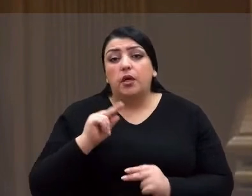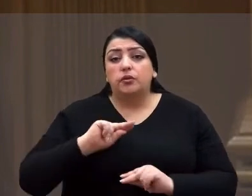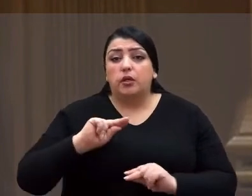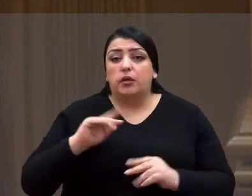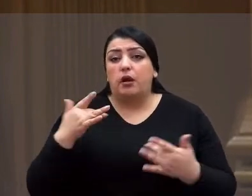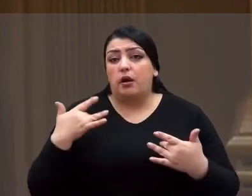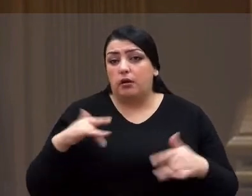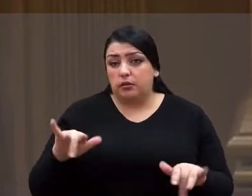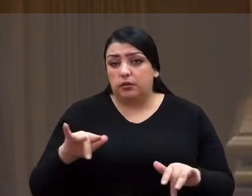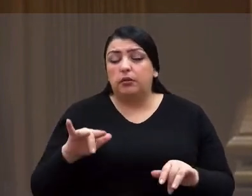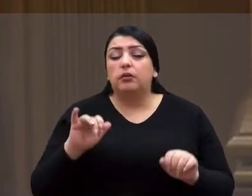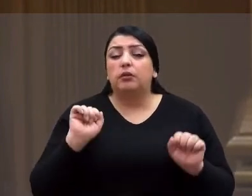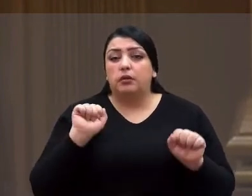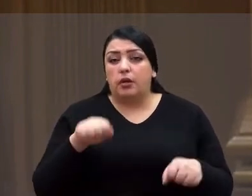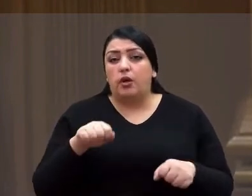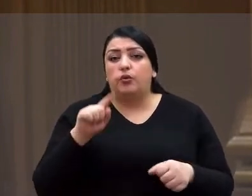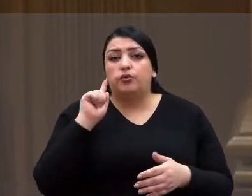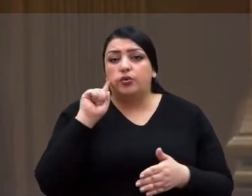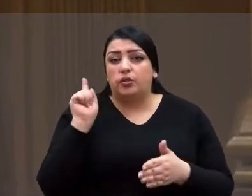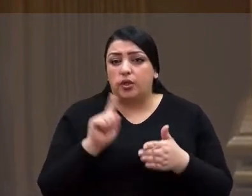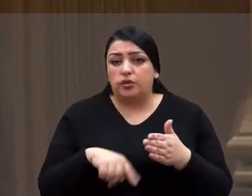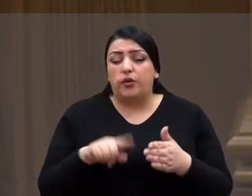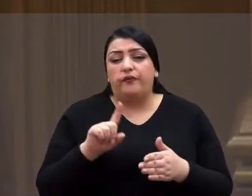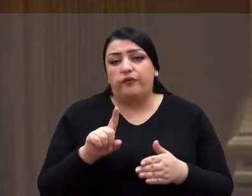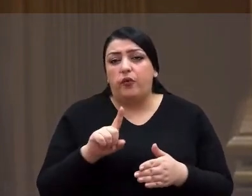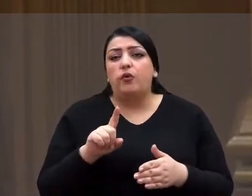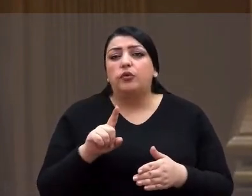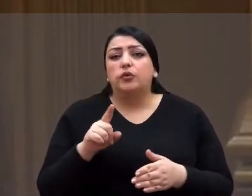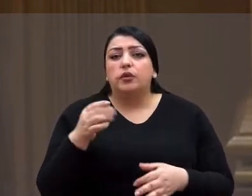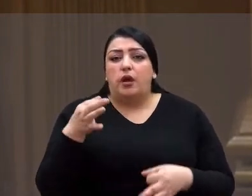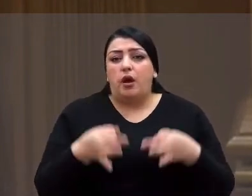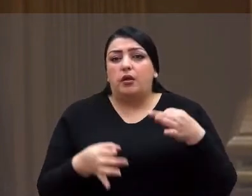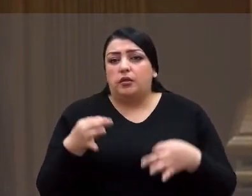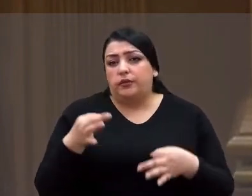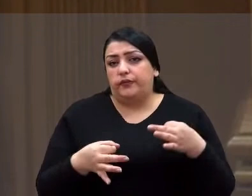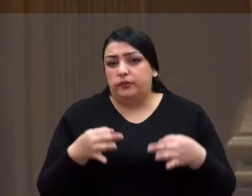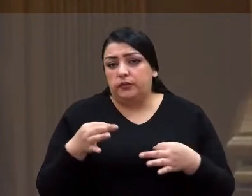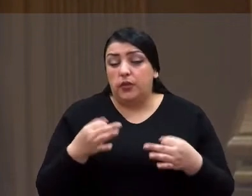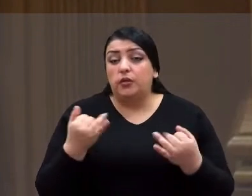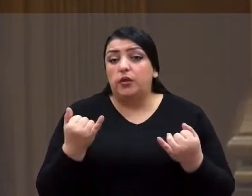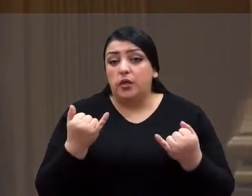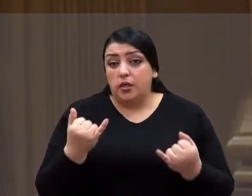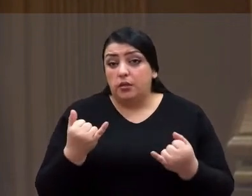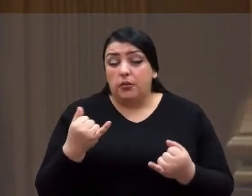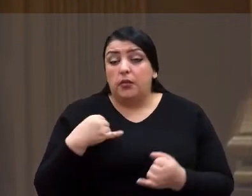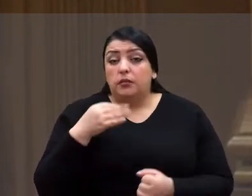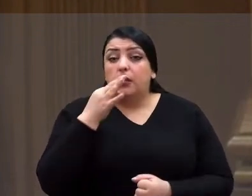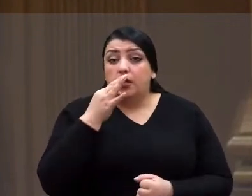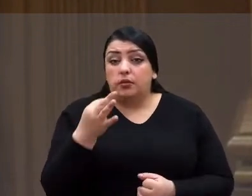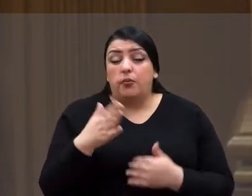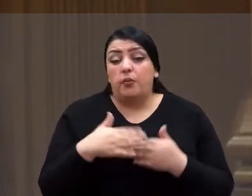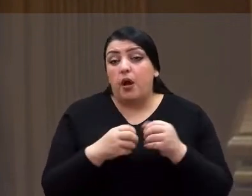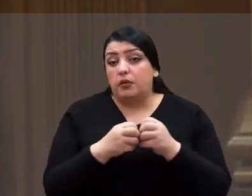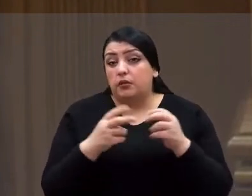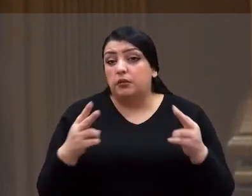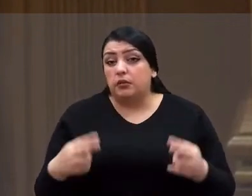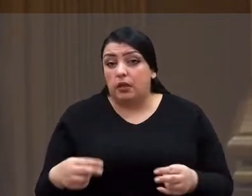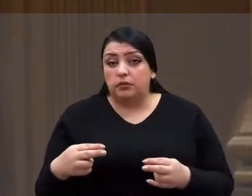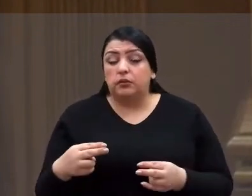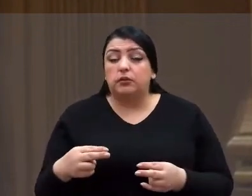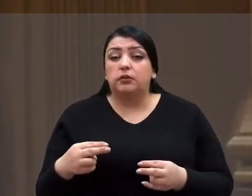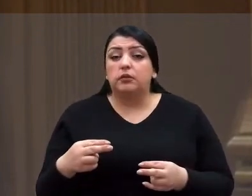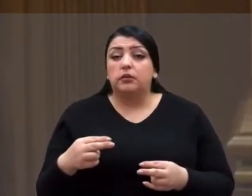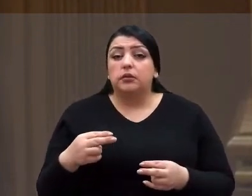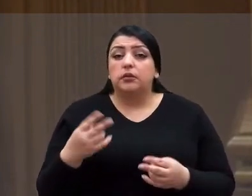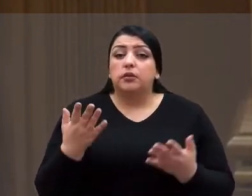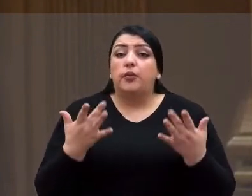ամենայն հավականությամբ կճանաչվի անիրավաճապ։ Փորձեմ պարզաբանել։ Օրինակ, եթե մասնագիտական, եթե պահանջվում